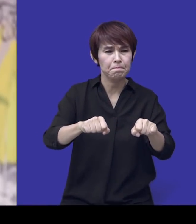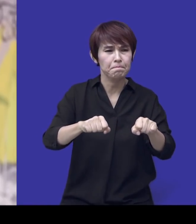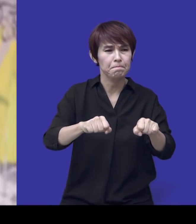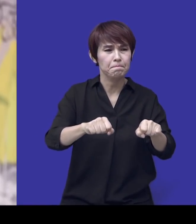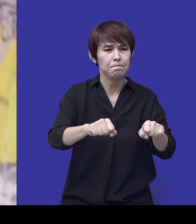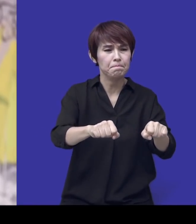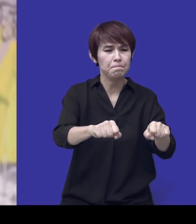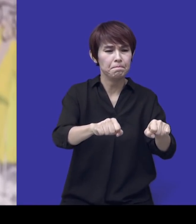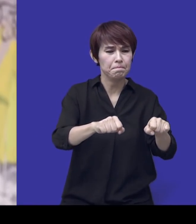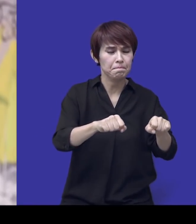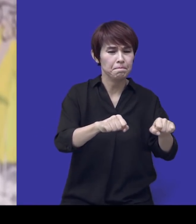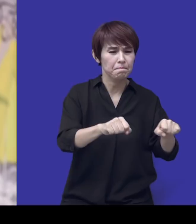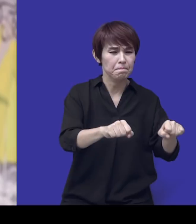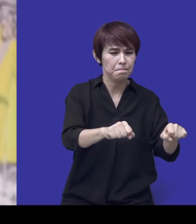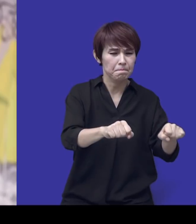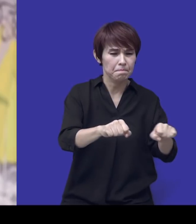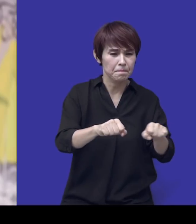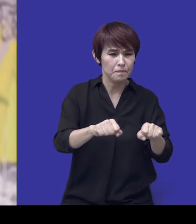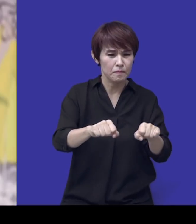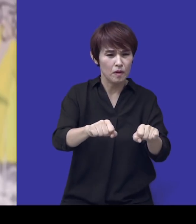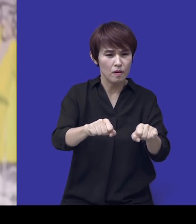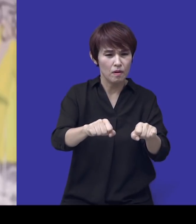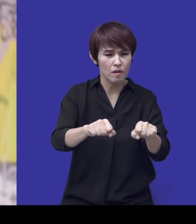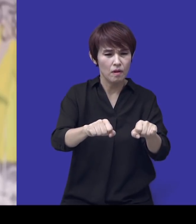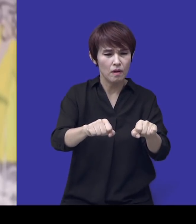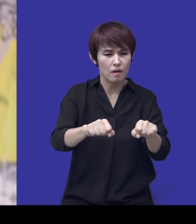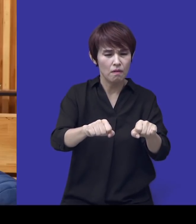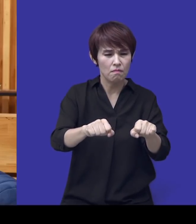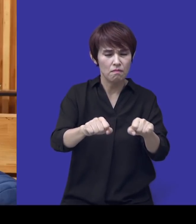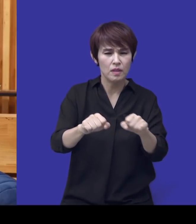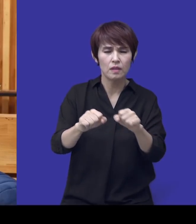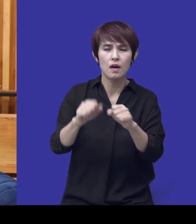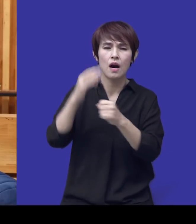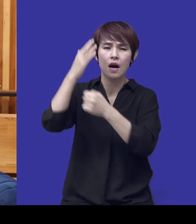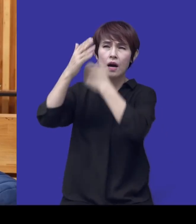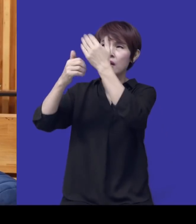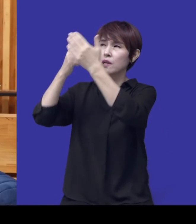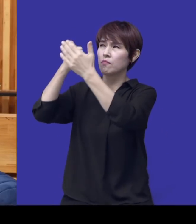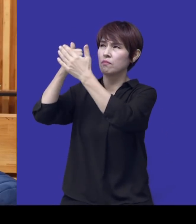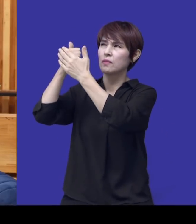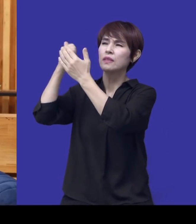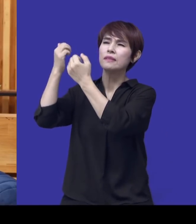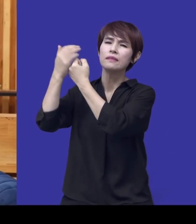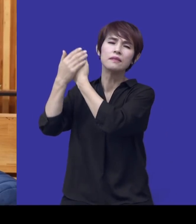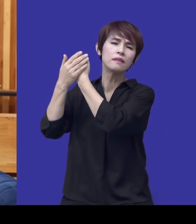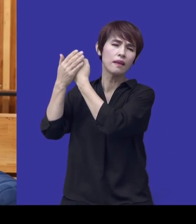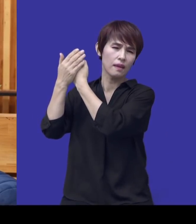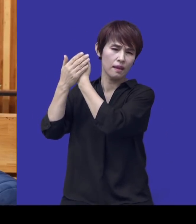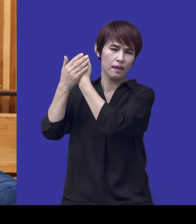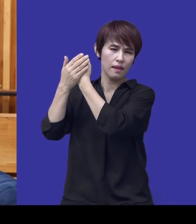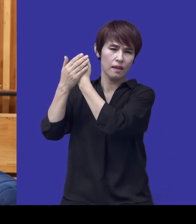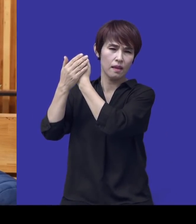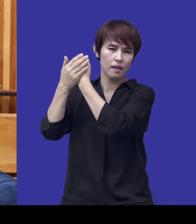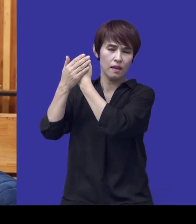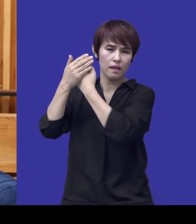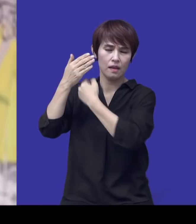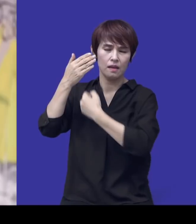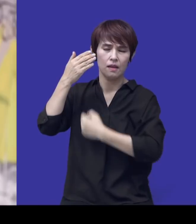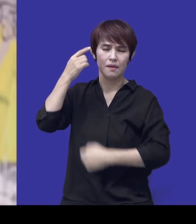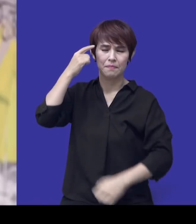그랬어요. 그냥. 근데 그거는 은혜를 제가 알게 됐던 것 같아요. 하나님이 이 개요석이라는